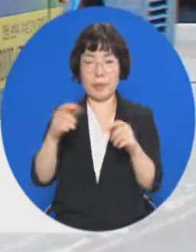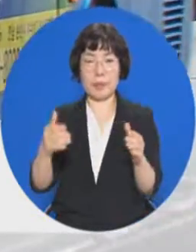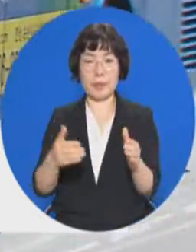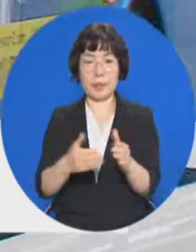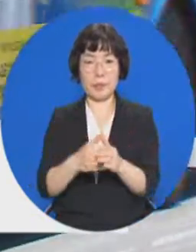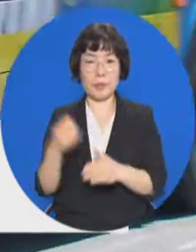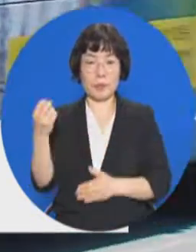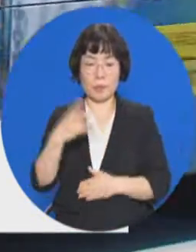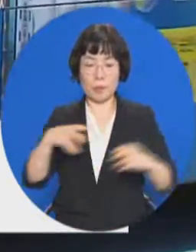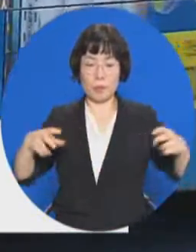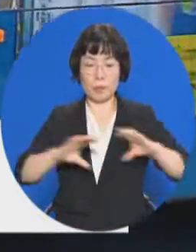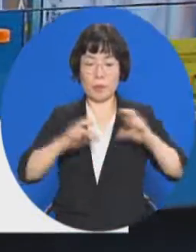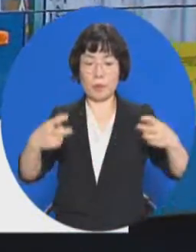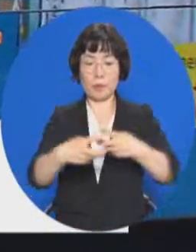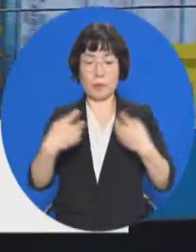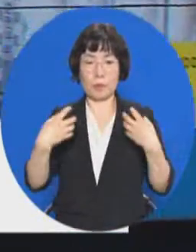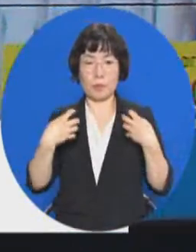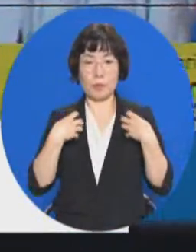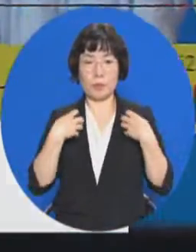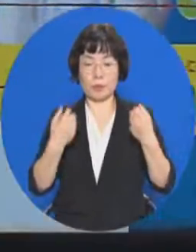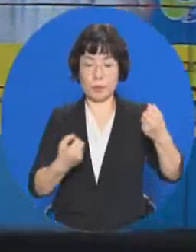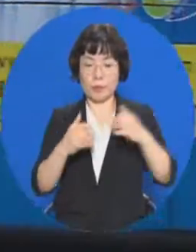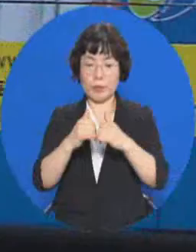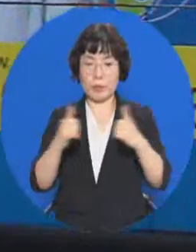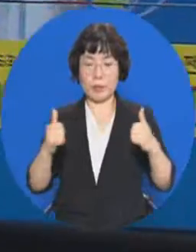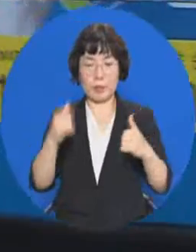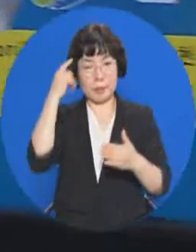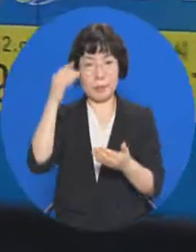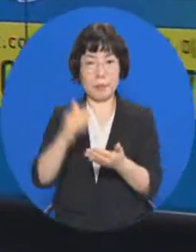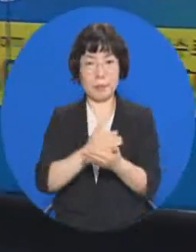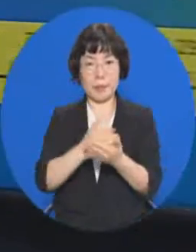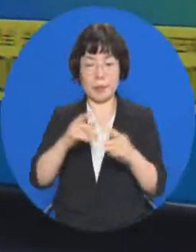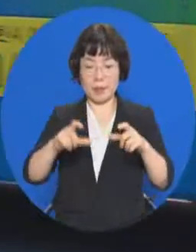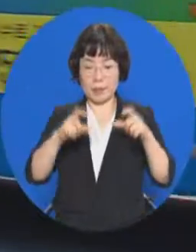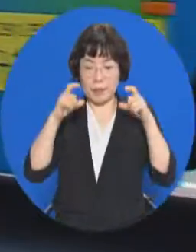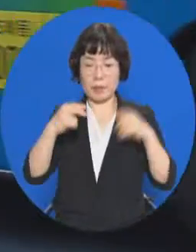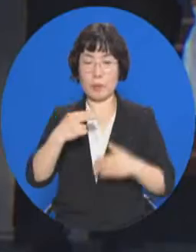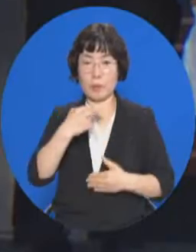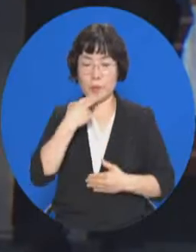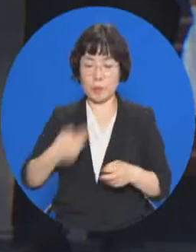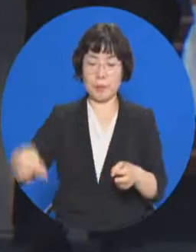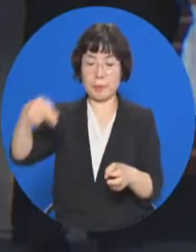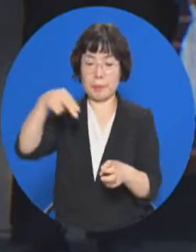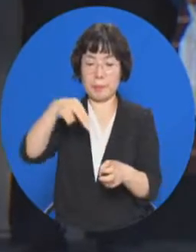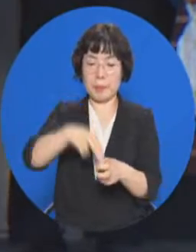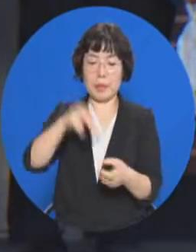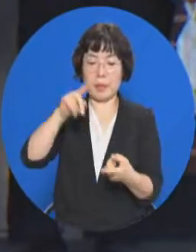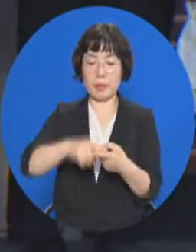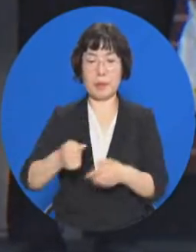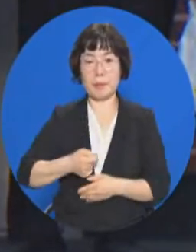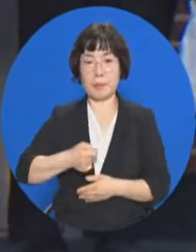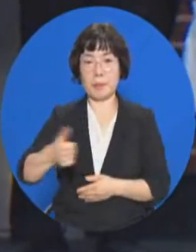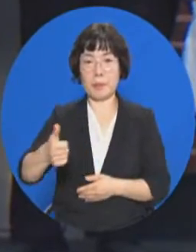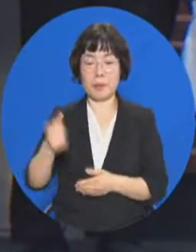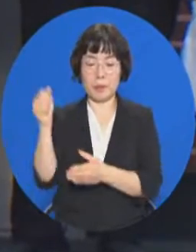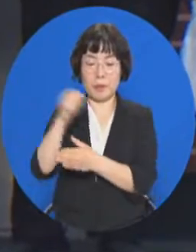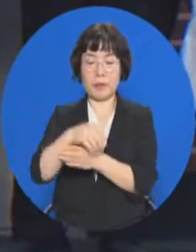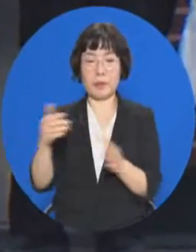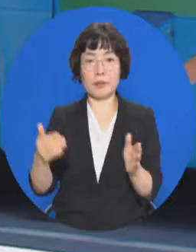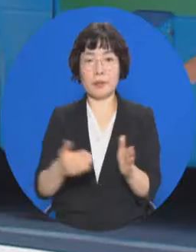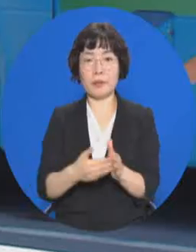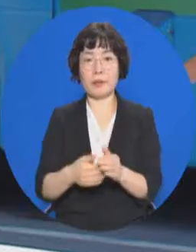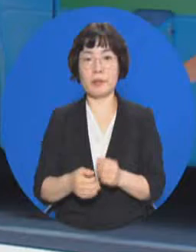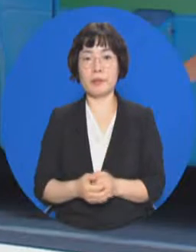시행하고 국토교통부 방침에 따라 운전자 판단으로 마스크를 착용하지 않은 탑승객의 승차 거부를